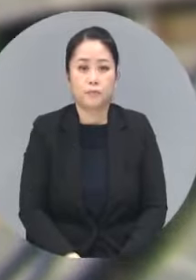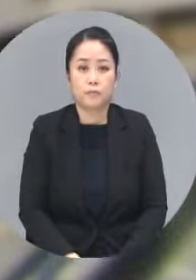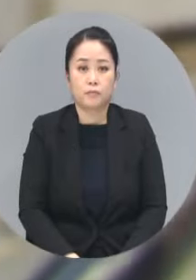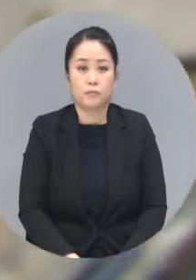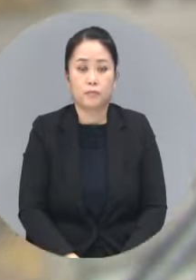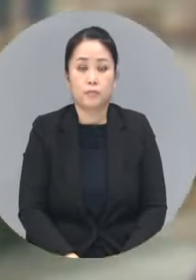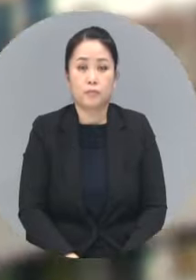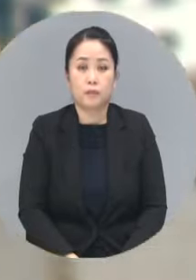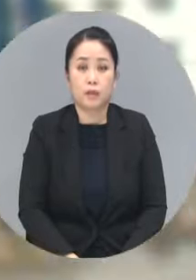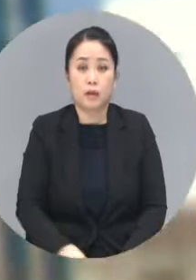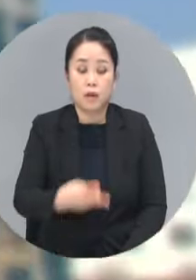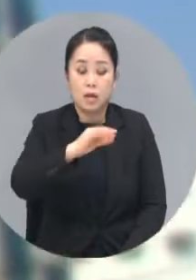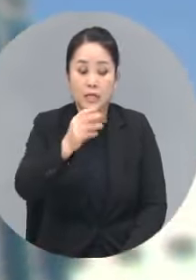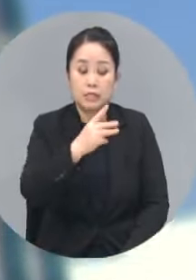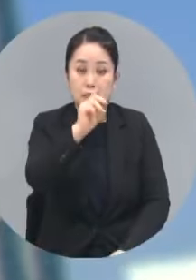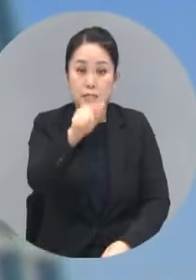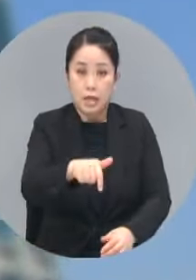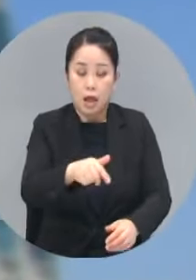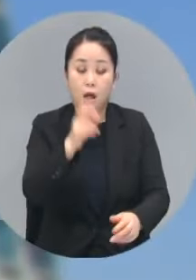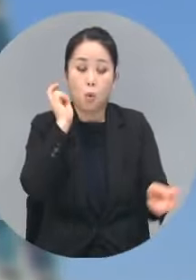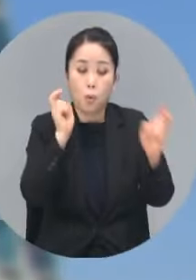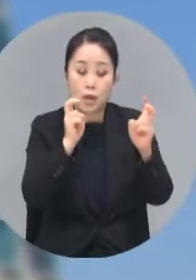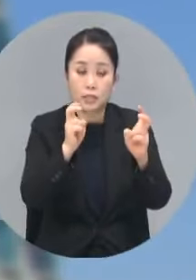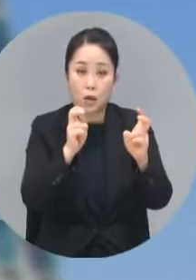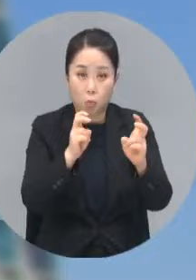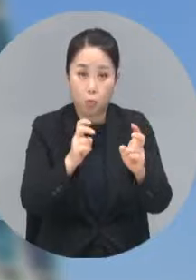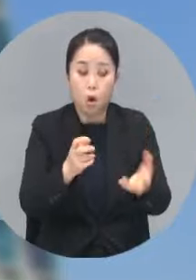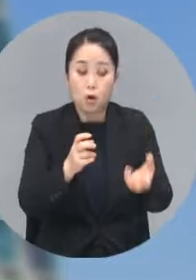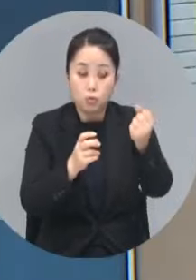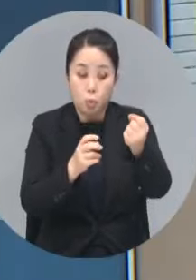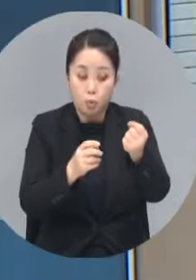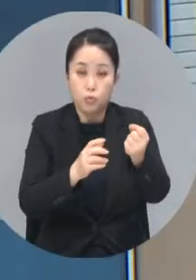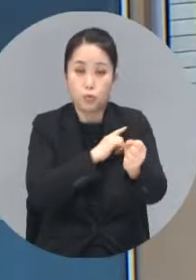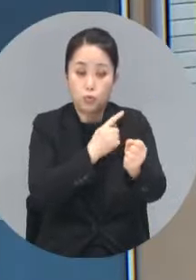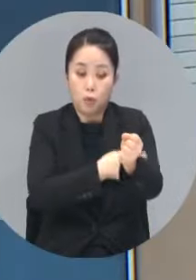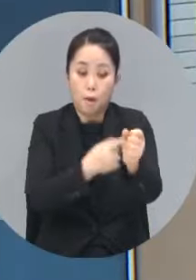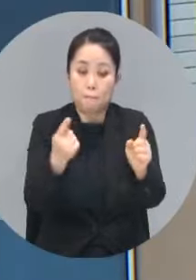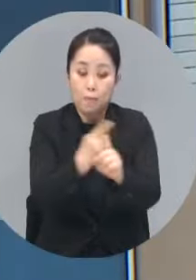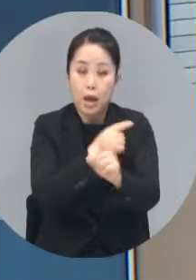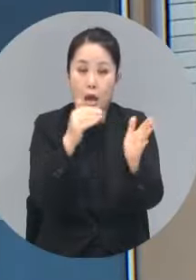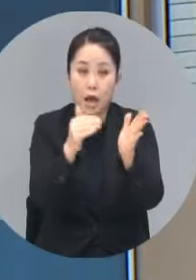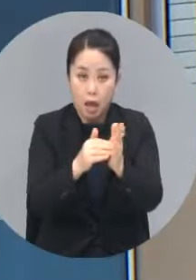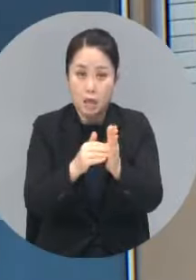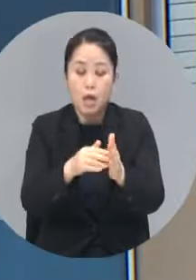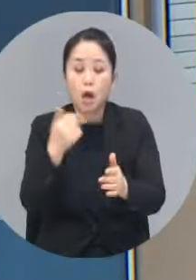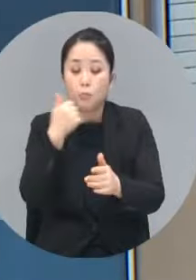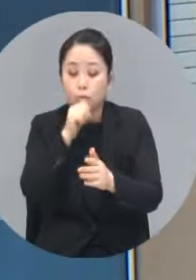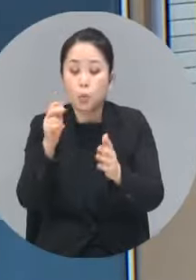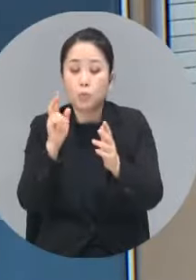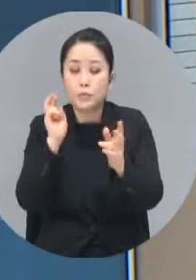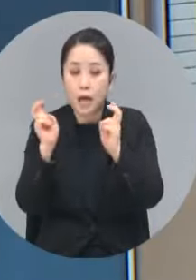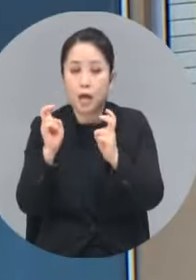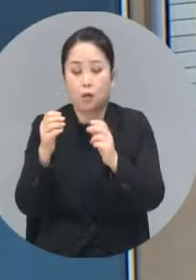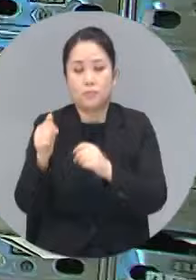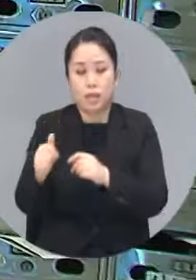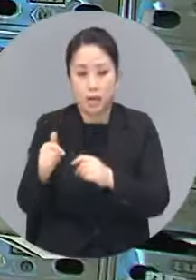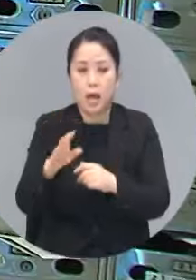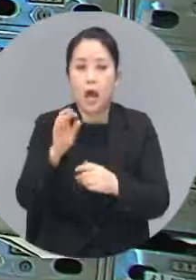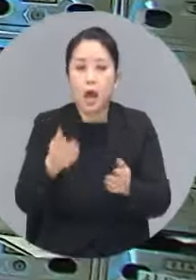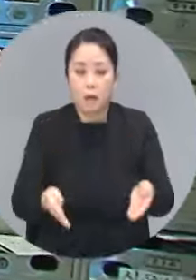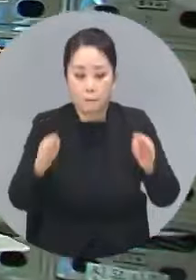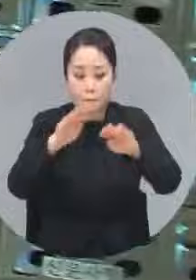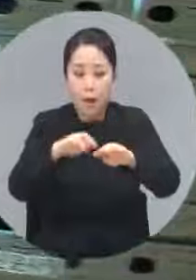취재했습니다 신탁사로 건물 소유권을 넘긴 부동산 업체가 불법 임대를 놓은 오피스텔입니다 전체